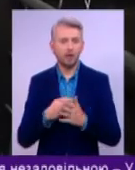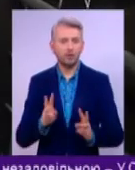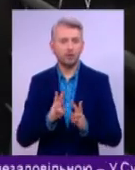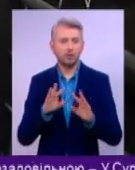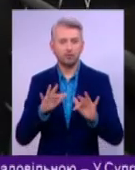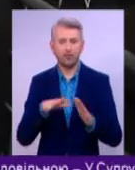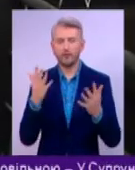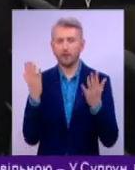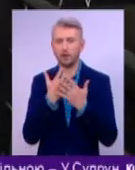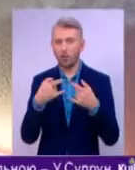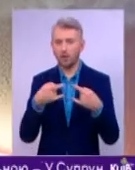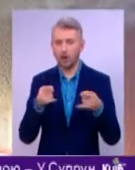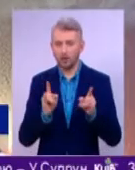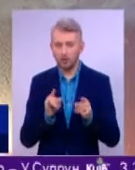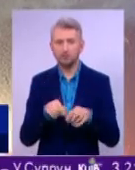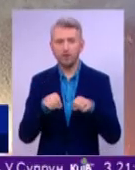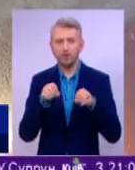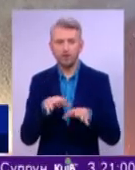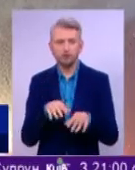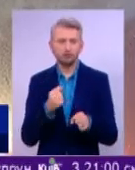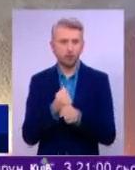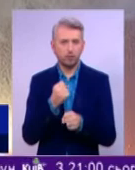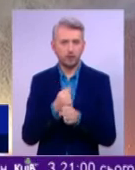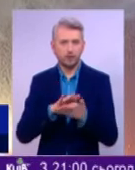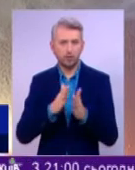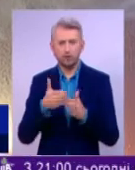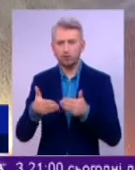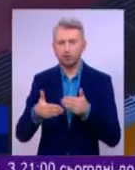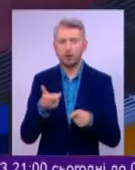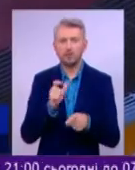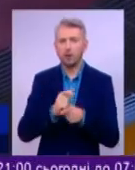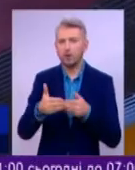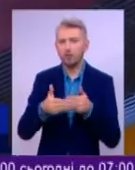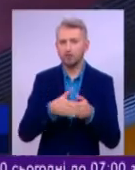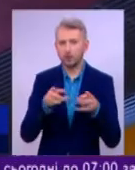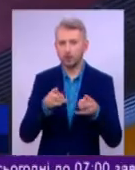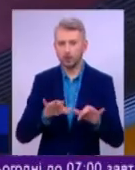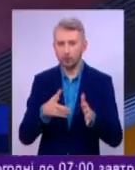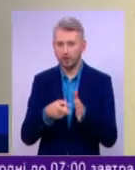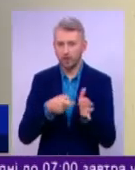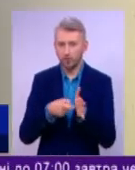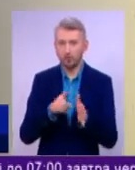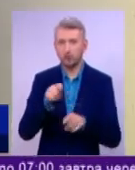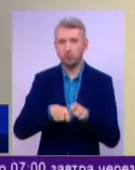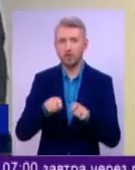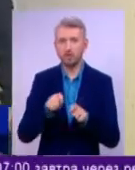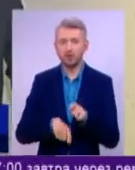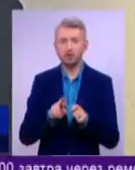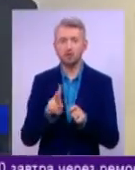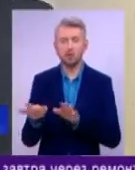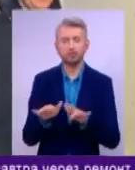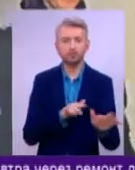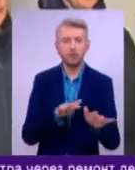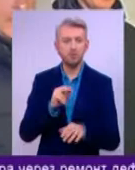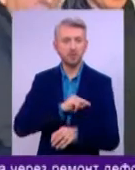у кінотеатрі. Надзвичайники вирішили відтворити ситуацію максимально наближену до трагічних подій у Кемерові, аби перевірити реакцію працівників